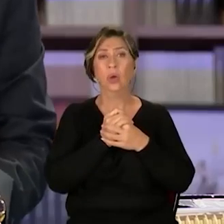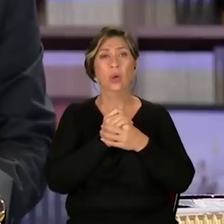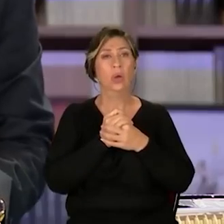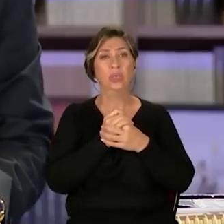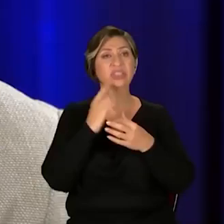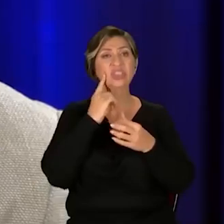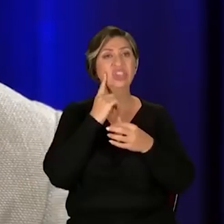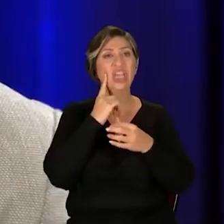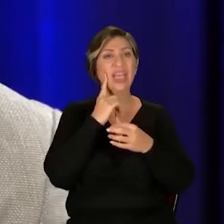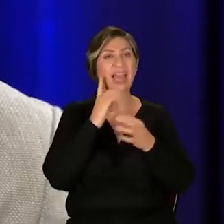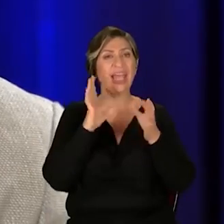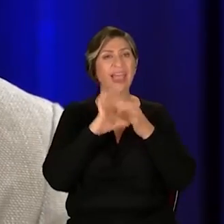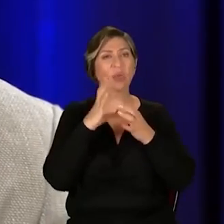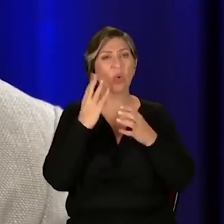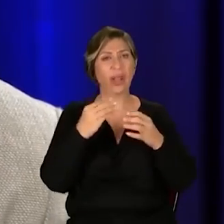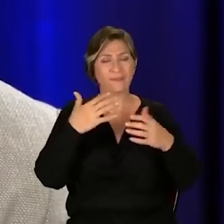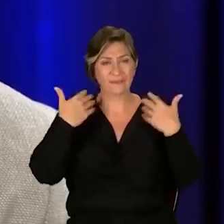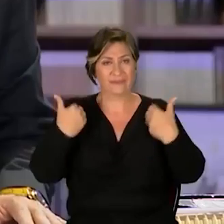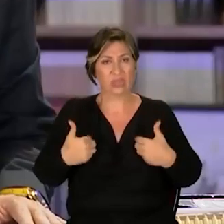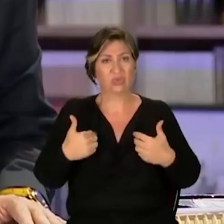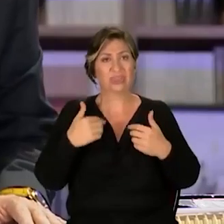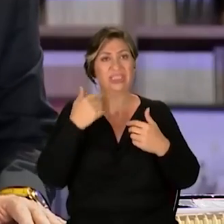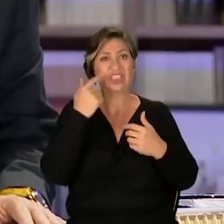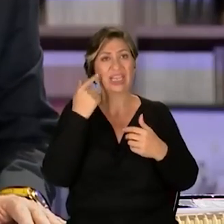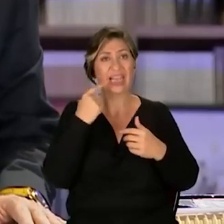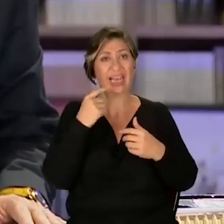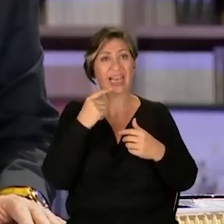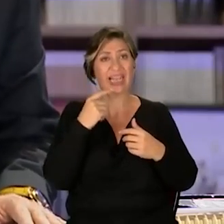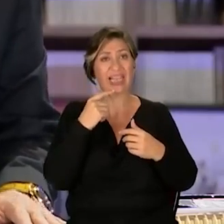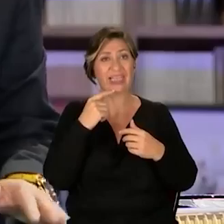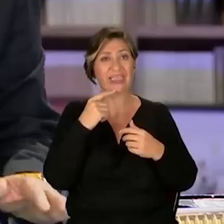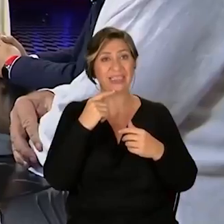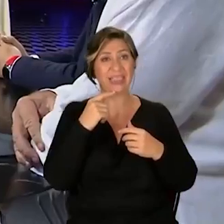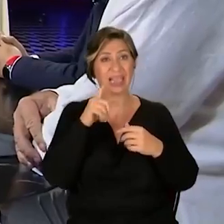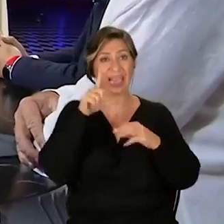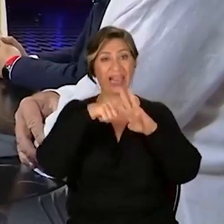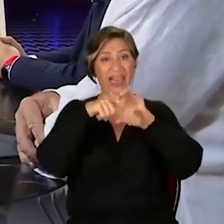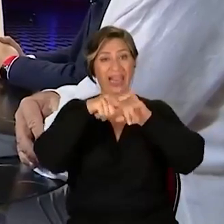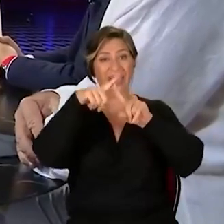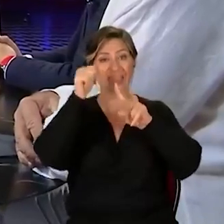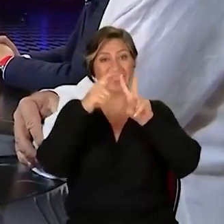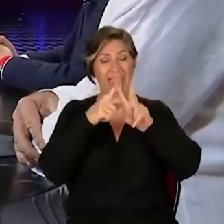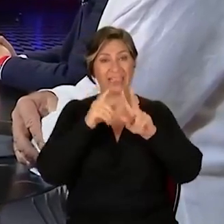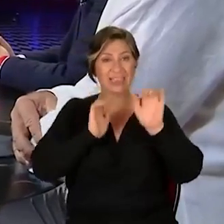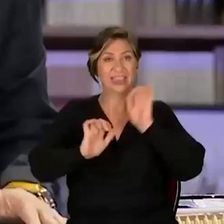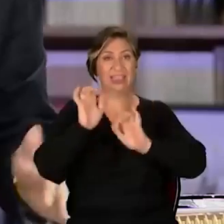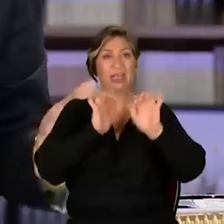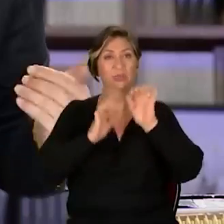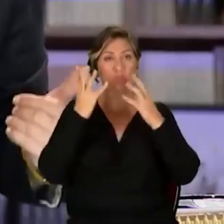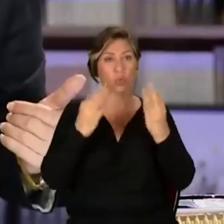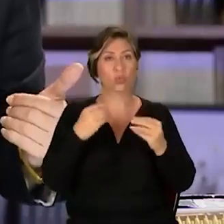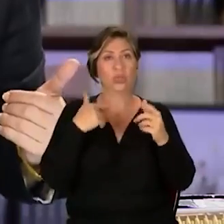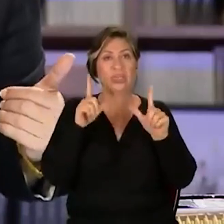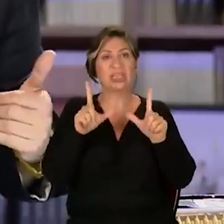Hayır şekerle ilgili olarak. Ha. Vücut şeker direnci ne direnci? Leptin. Leptin evet. direnci oluşuyor yani. Evet. Bu dirençle ilgili olarak mesela